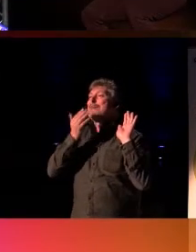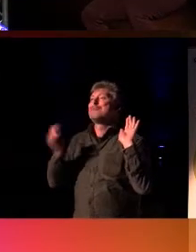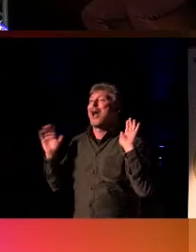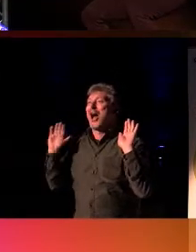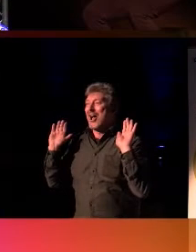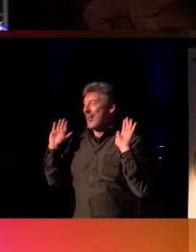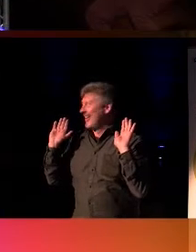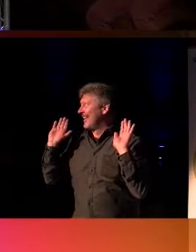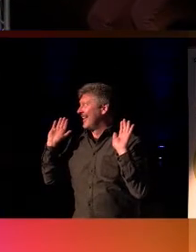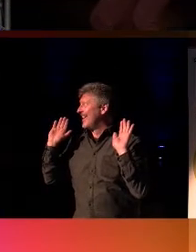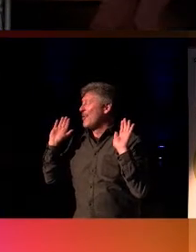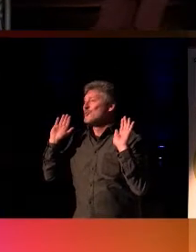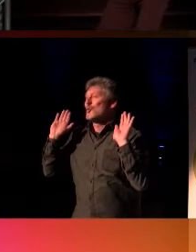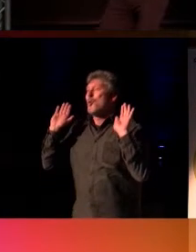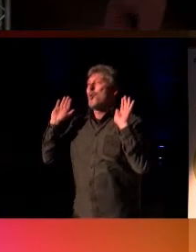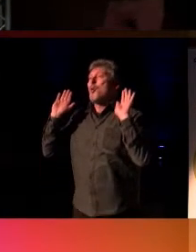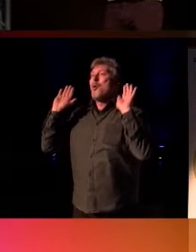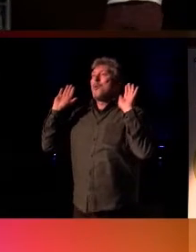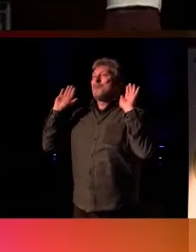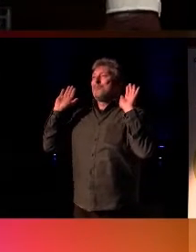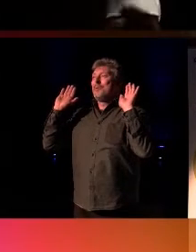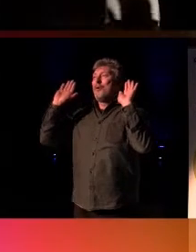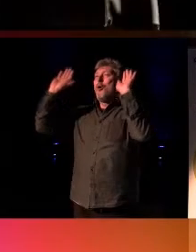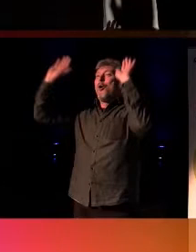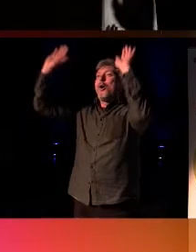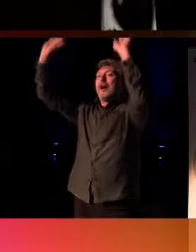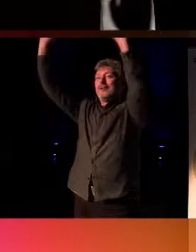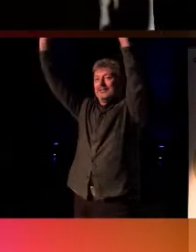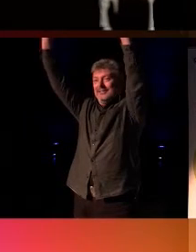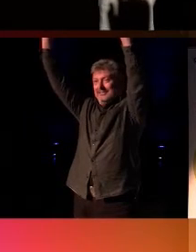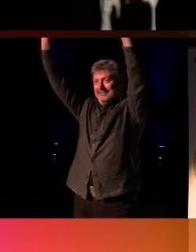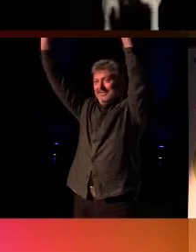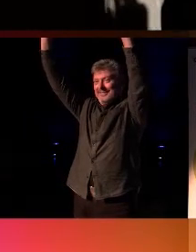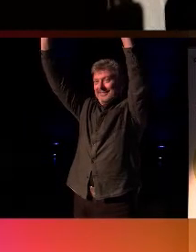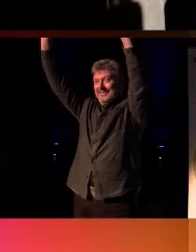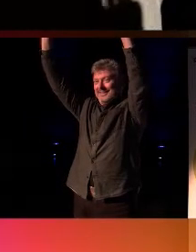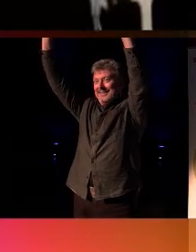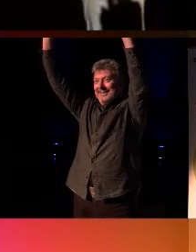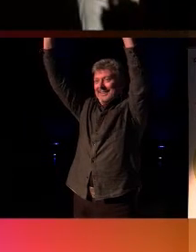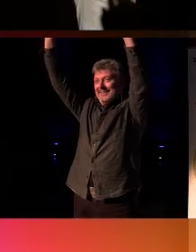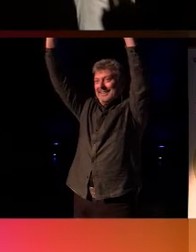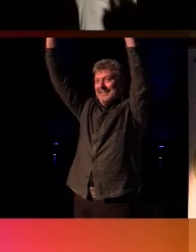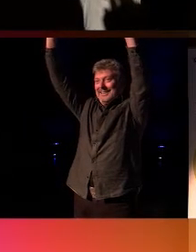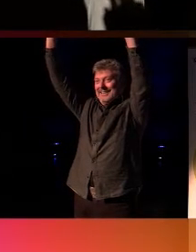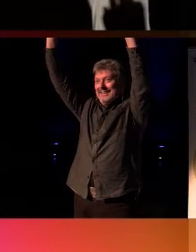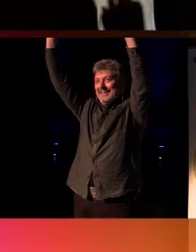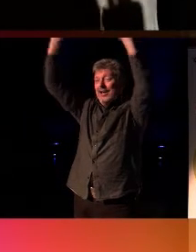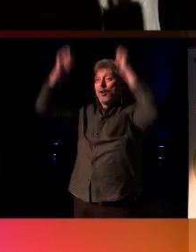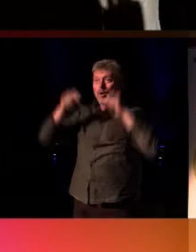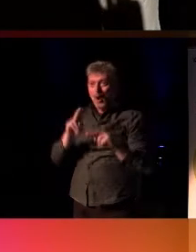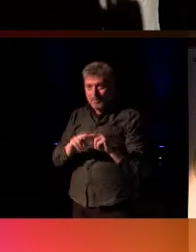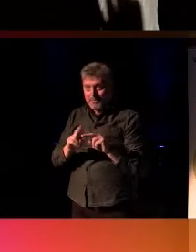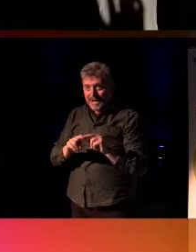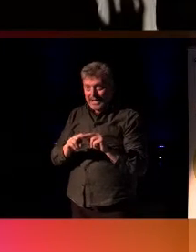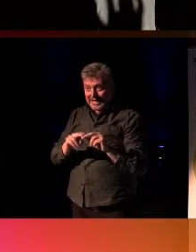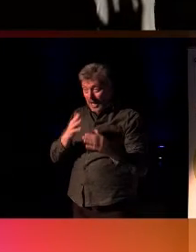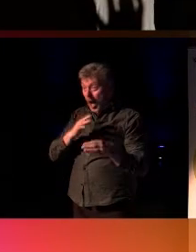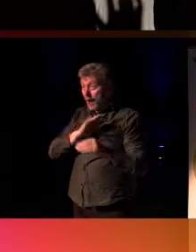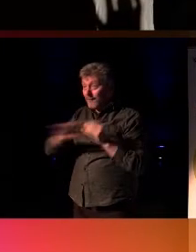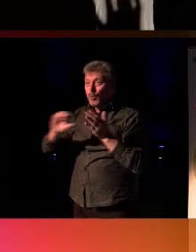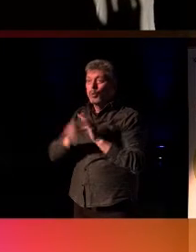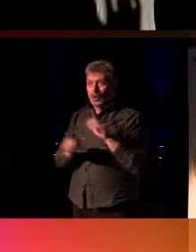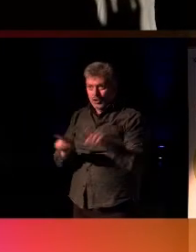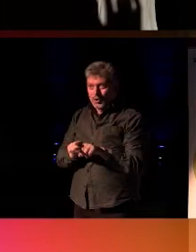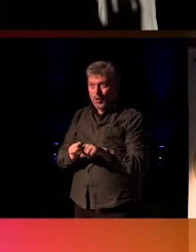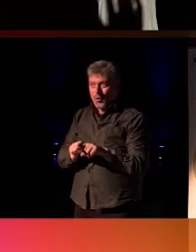Og så går vi opp, strekker hendene I været, og kjenner det at det her har full kontroll, så kan det gjøre noe